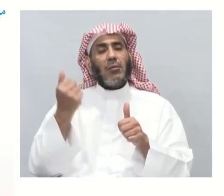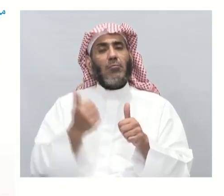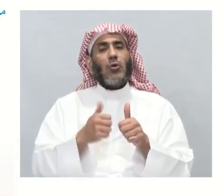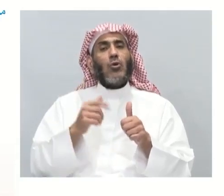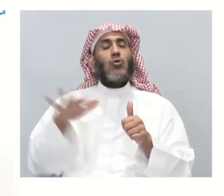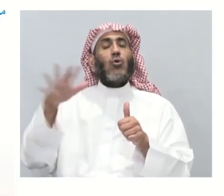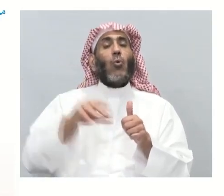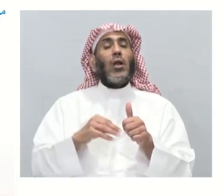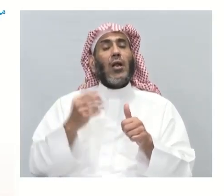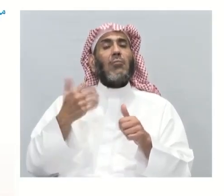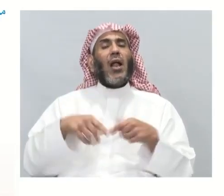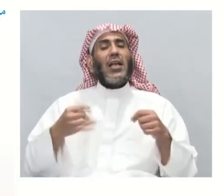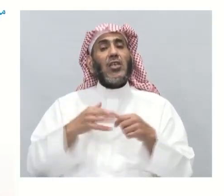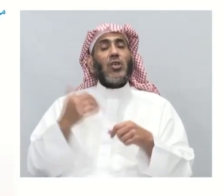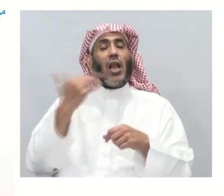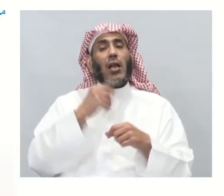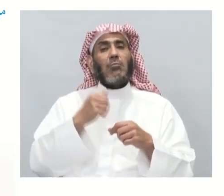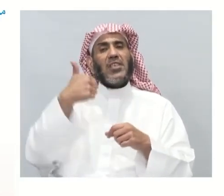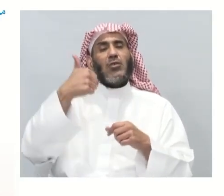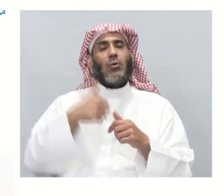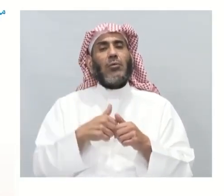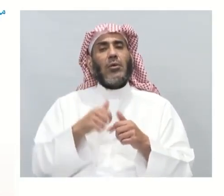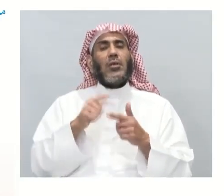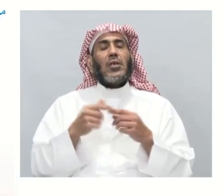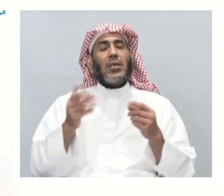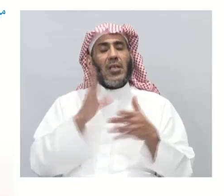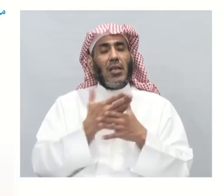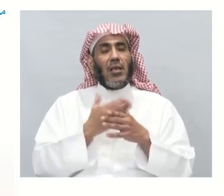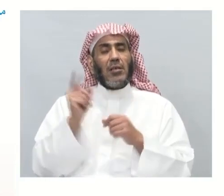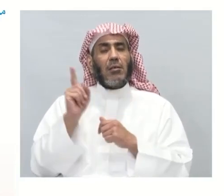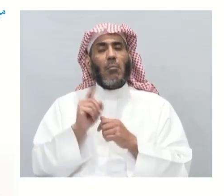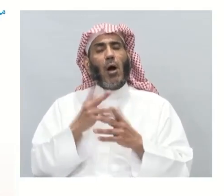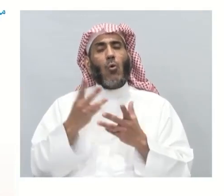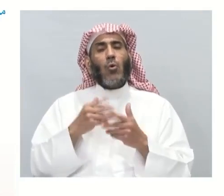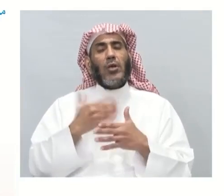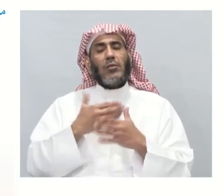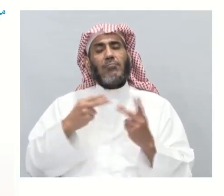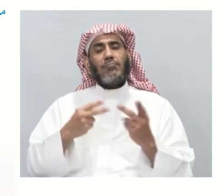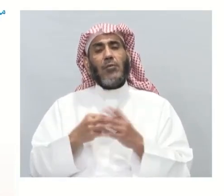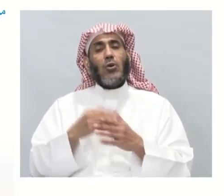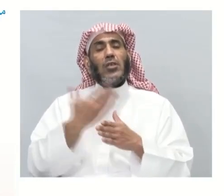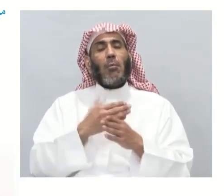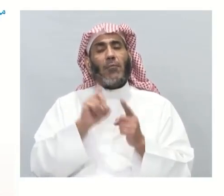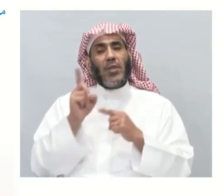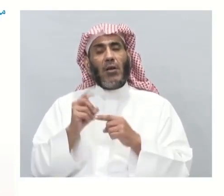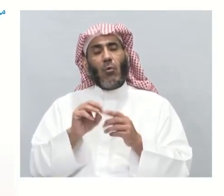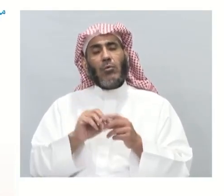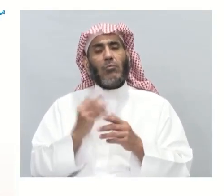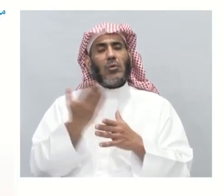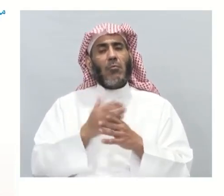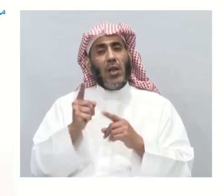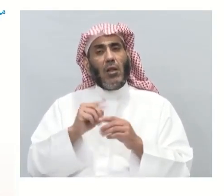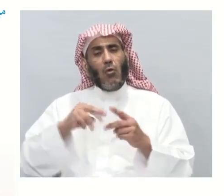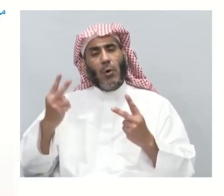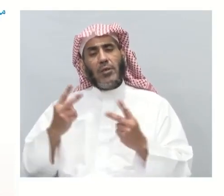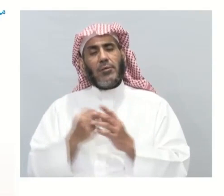دول الخليج العربي ست دول واشار اليها التعليل ذكر السبب او النتيجه كان يقول والسبب في ذلك كذا او نتيجه